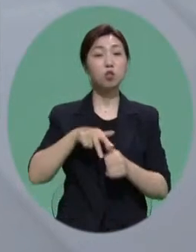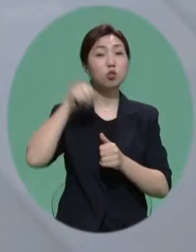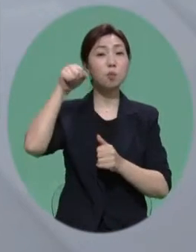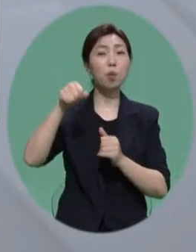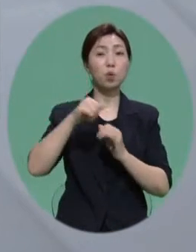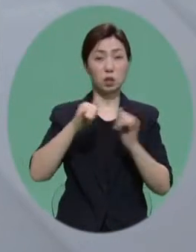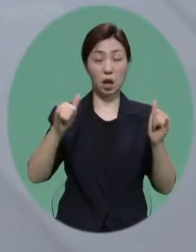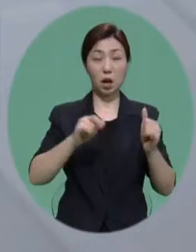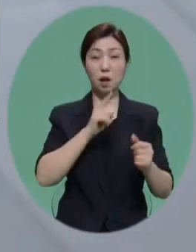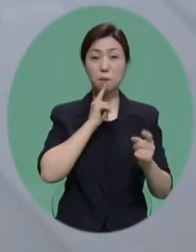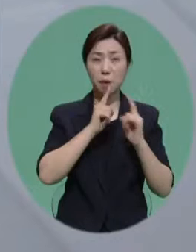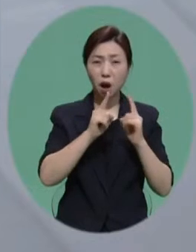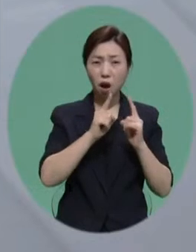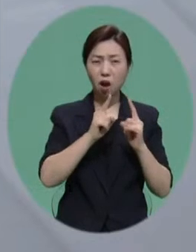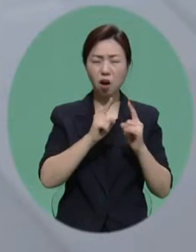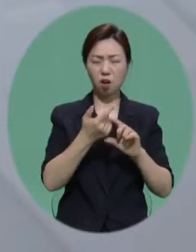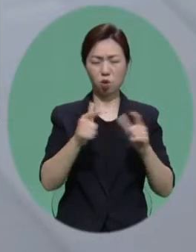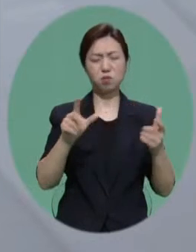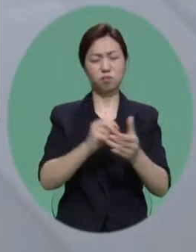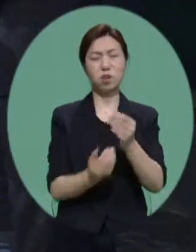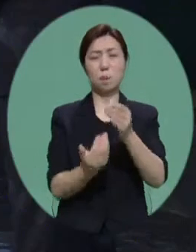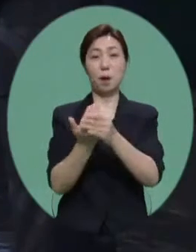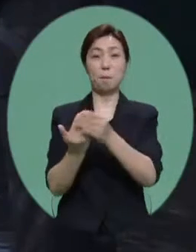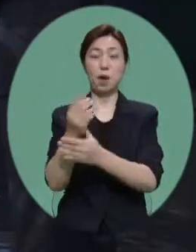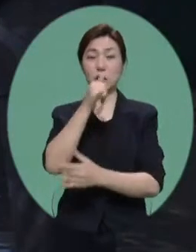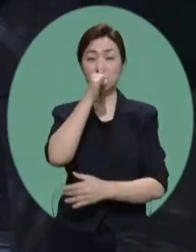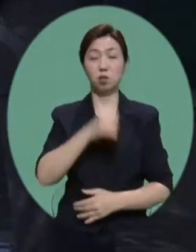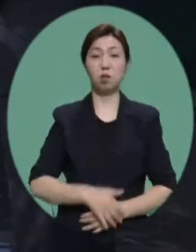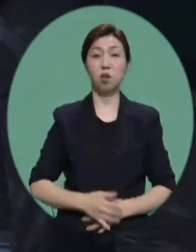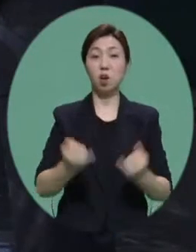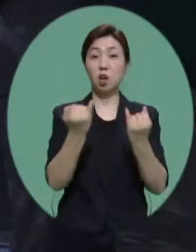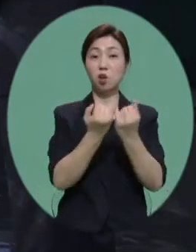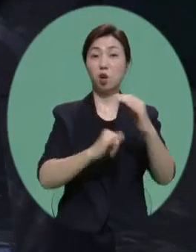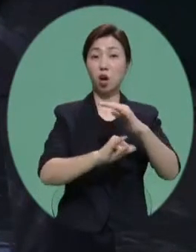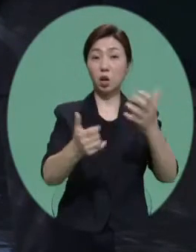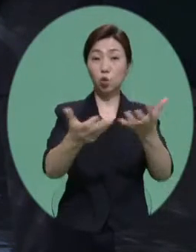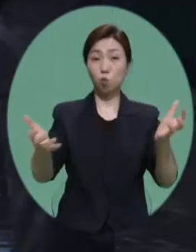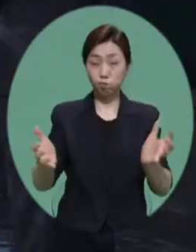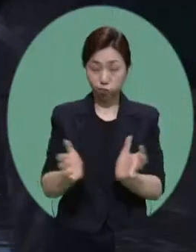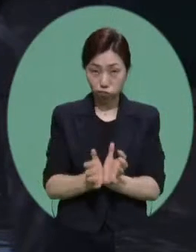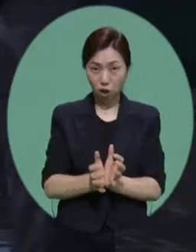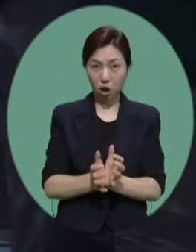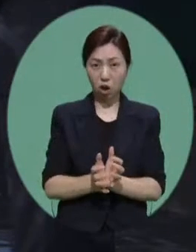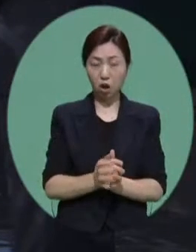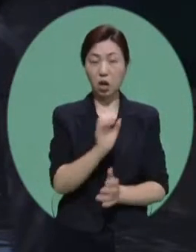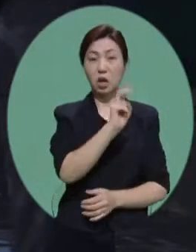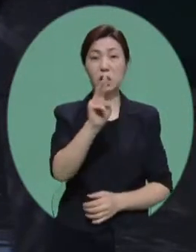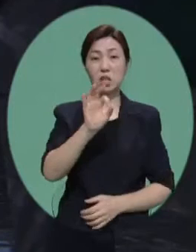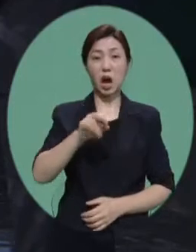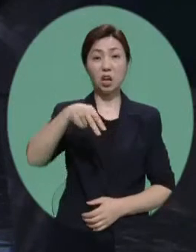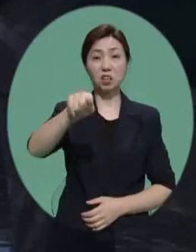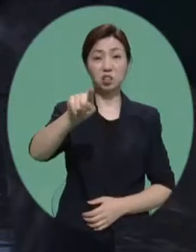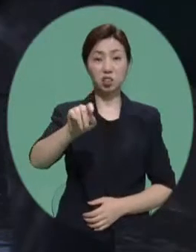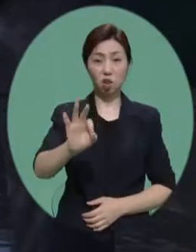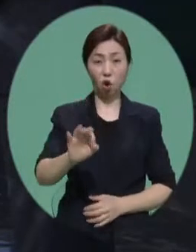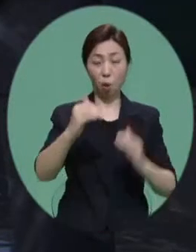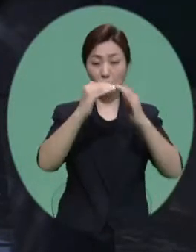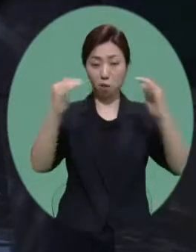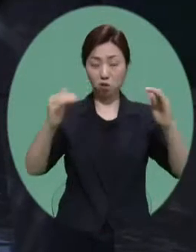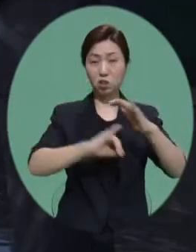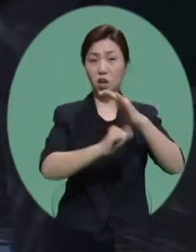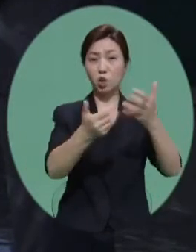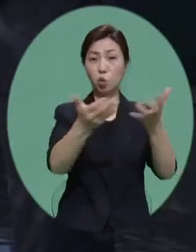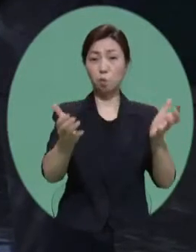같아요 아 여성 가족 9 처음에는 양성평등 가족 으로 바꾼다고 하더니 갑자기 성